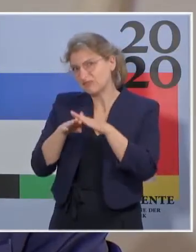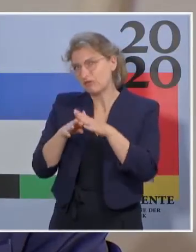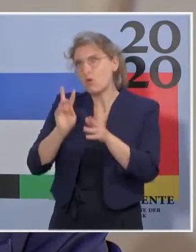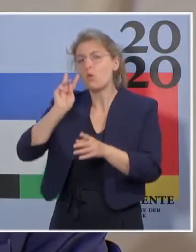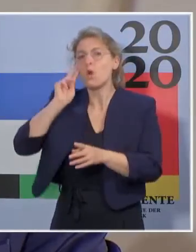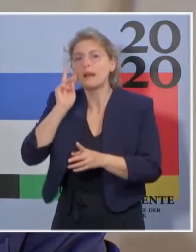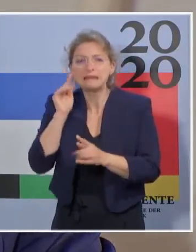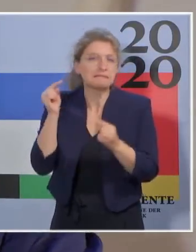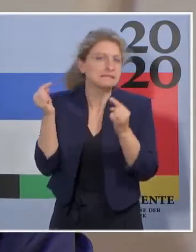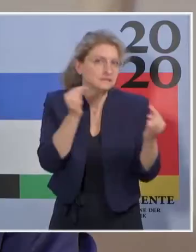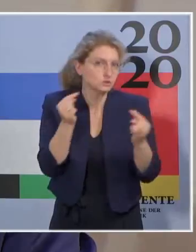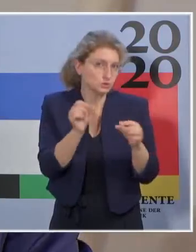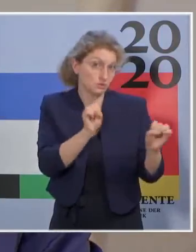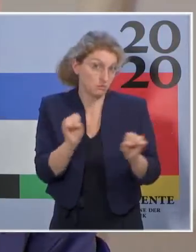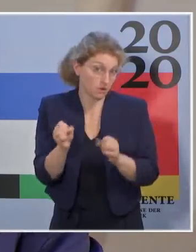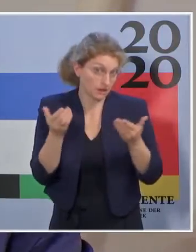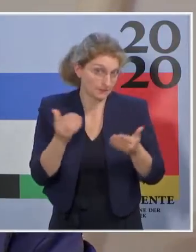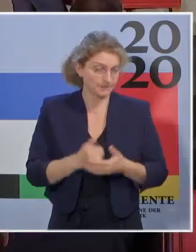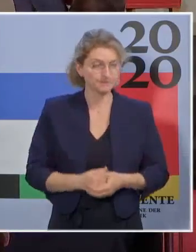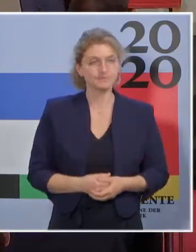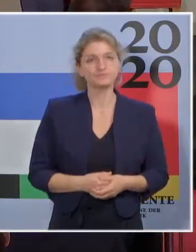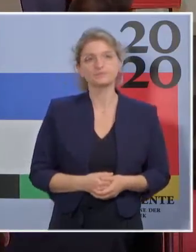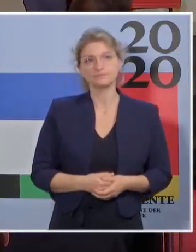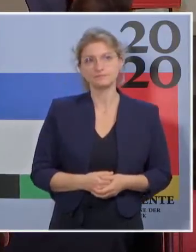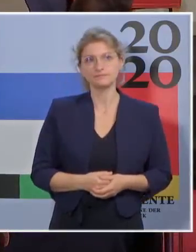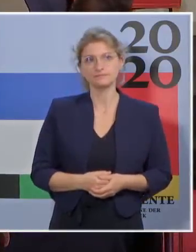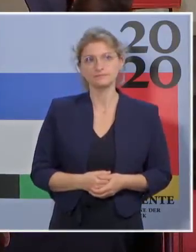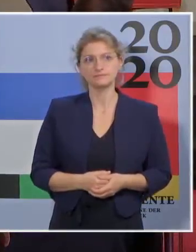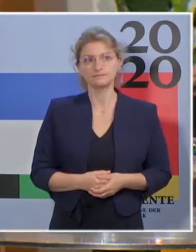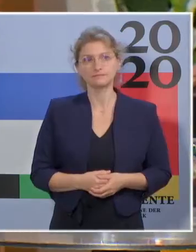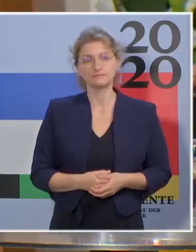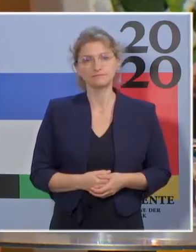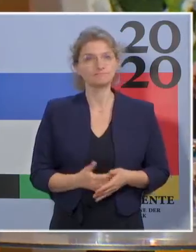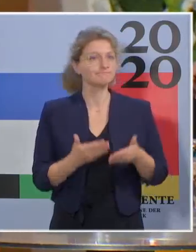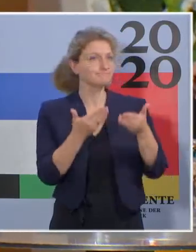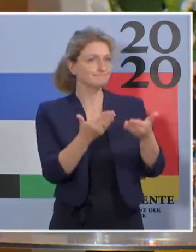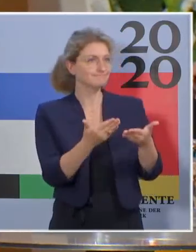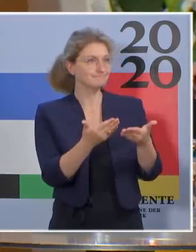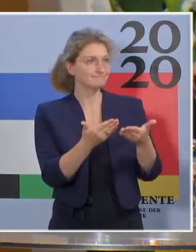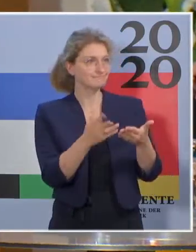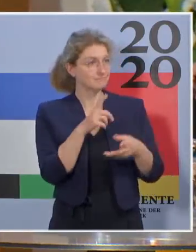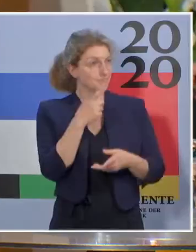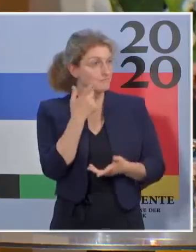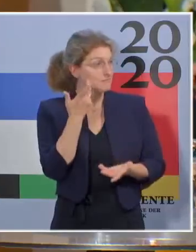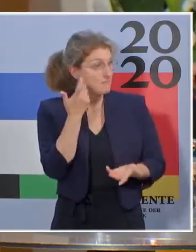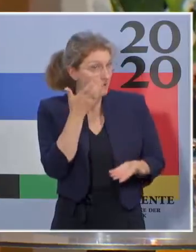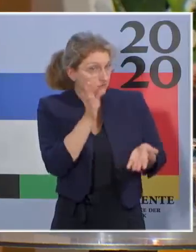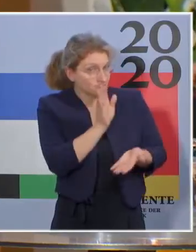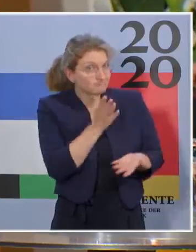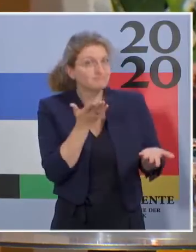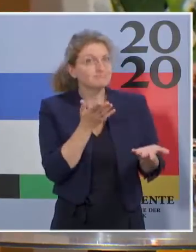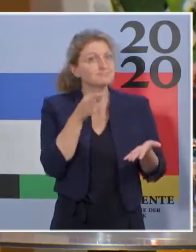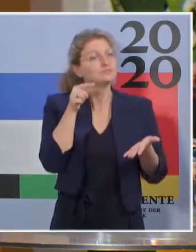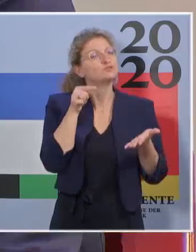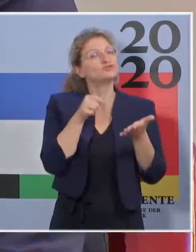darüber zu sprechen. Wir sind noch immer beim Stichwort Krisenfestigkeit. Ja, ich möchte erinnern, mein